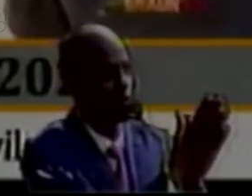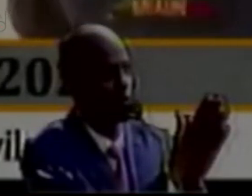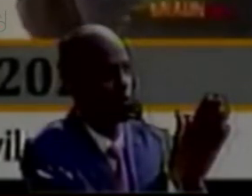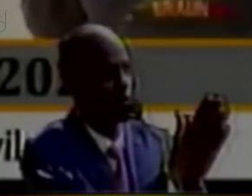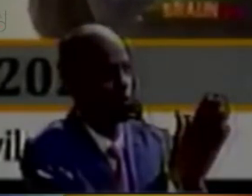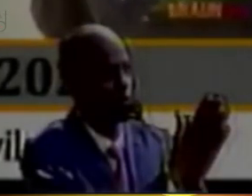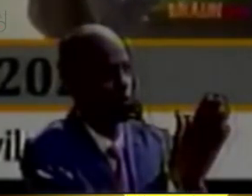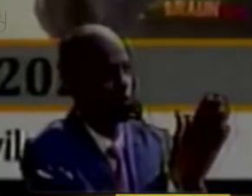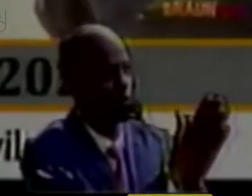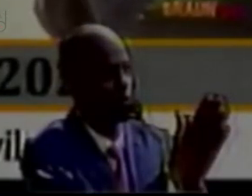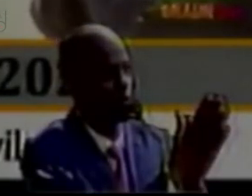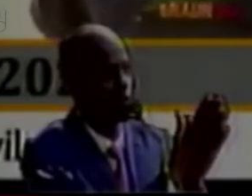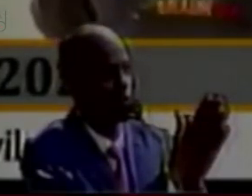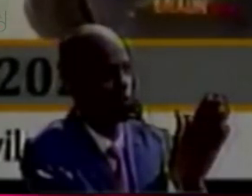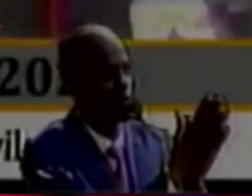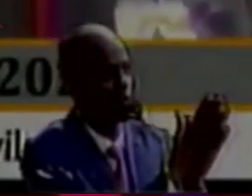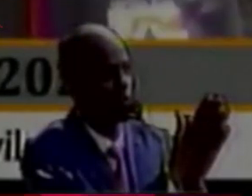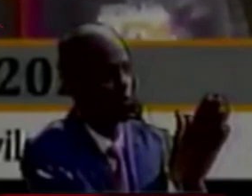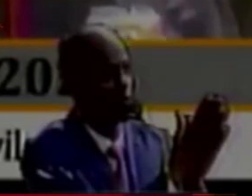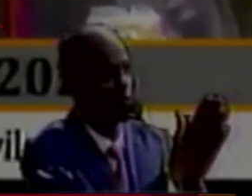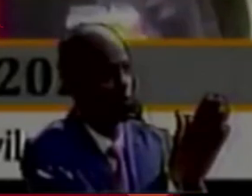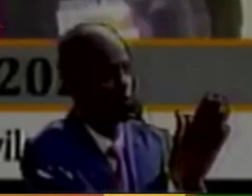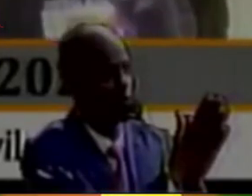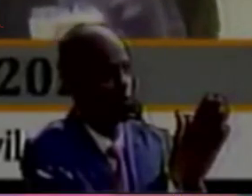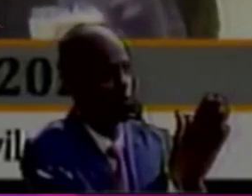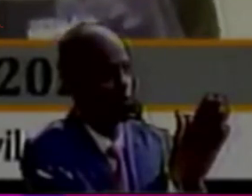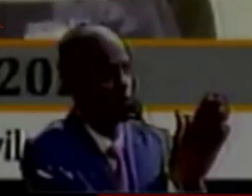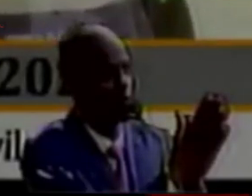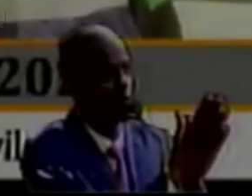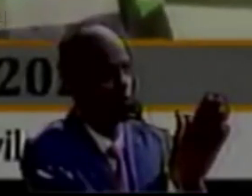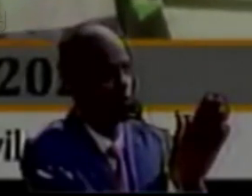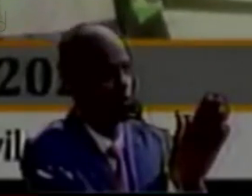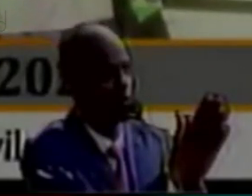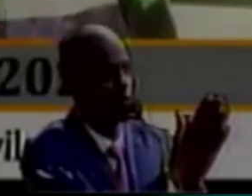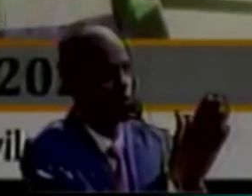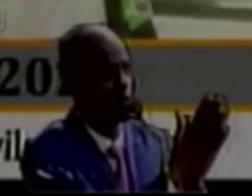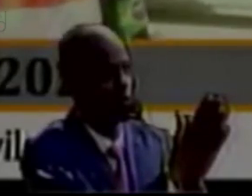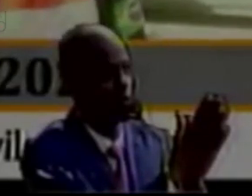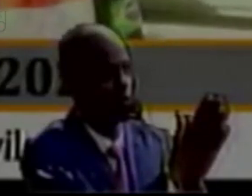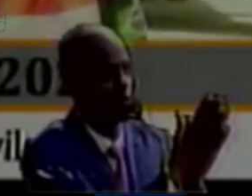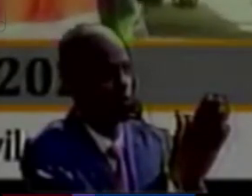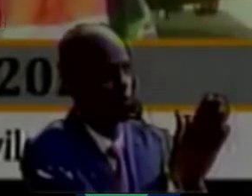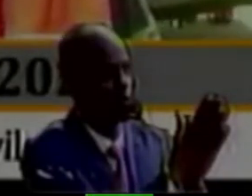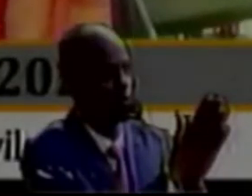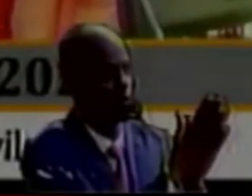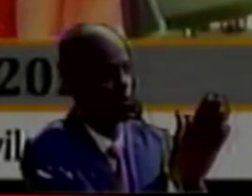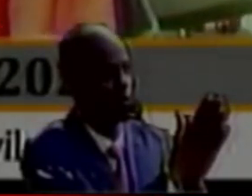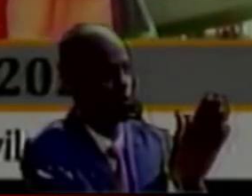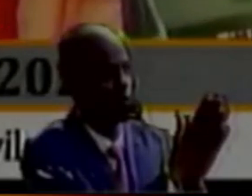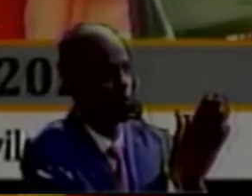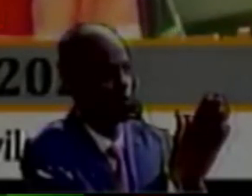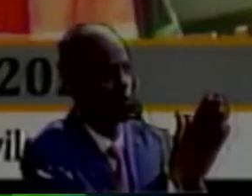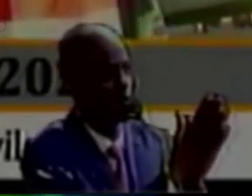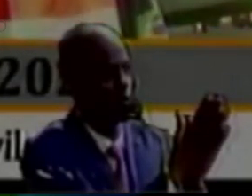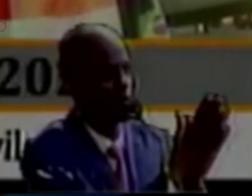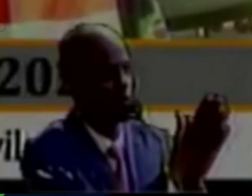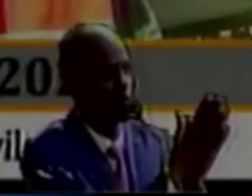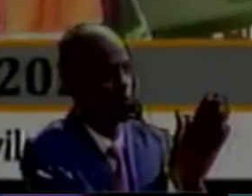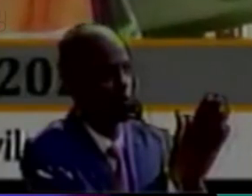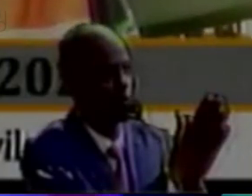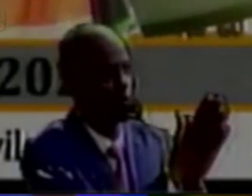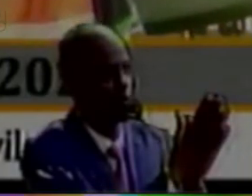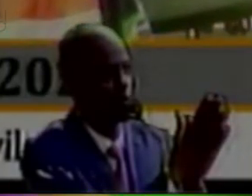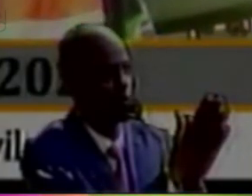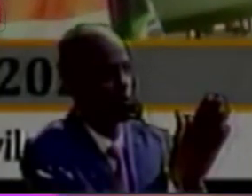sauvetage et puis pour aide humanitaire. Elle est demandé si vous chafalez pour la protection civile, pour établir